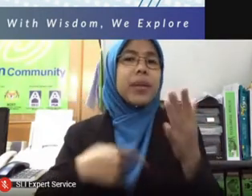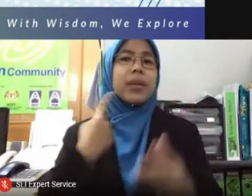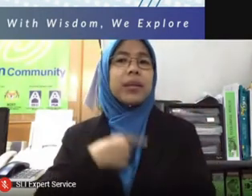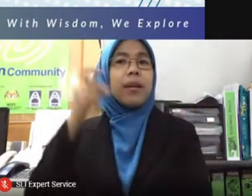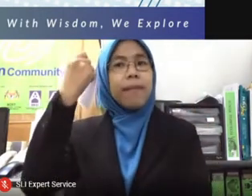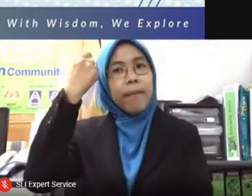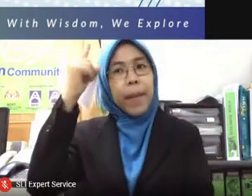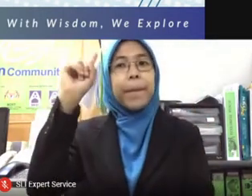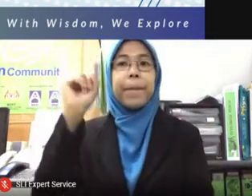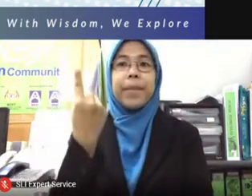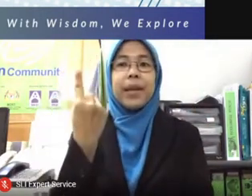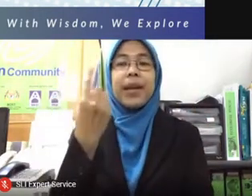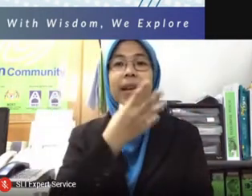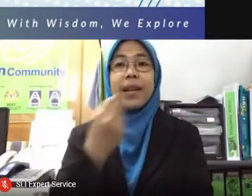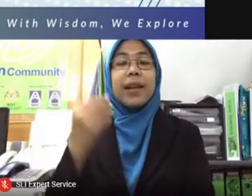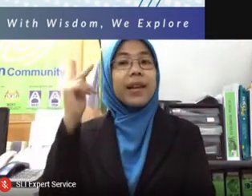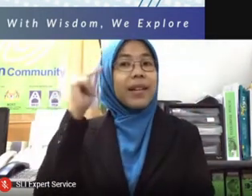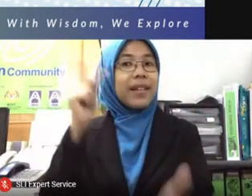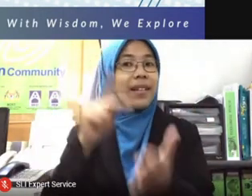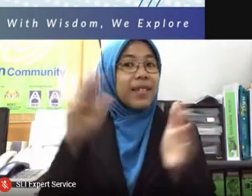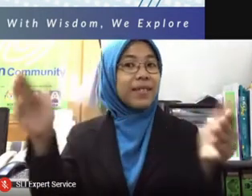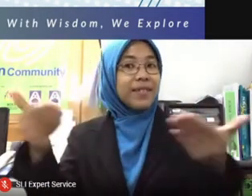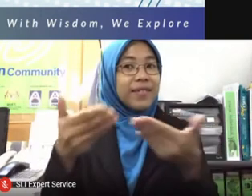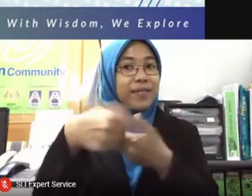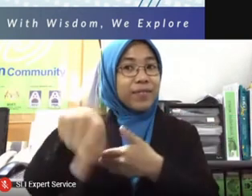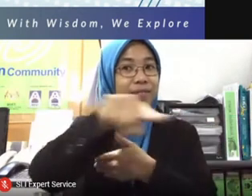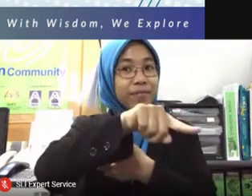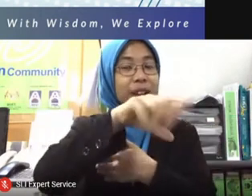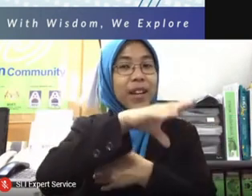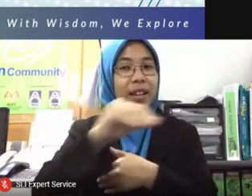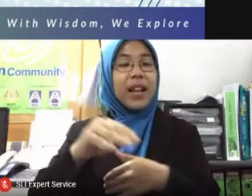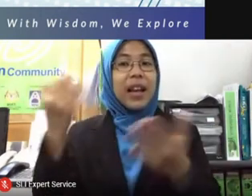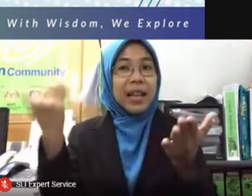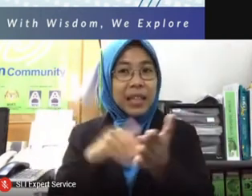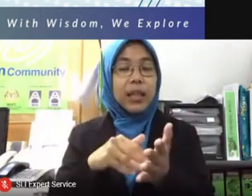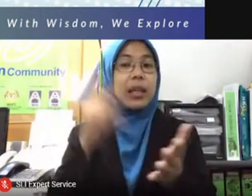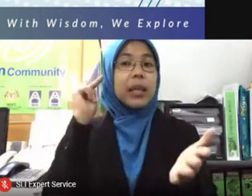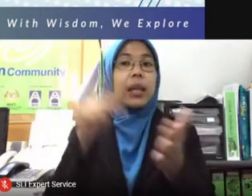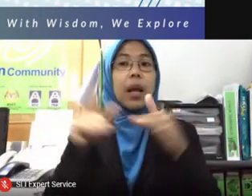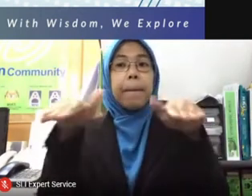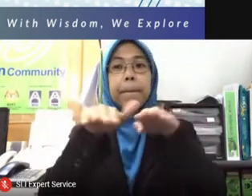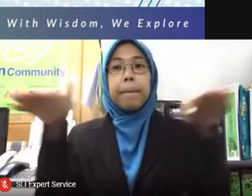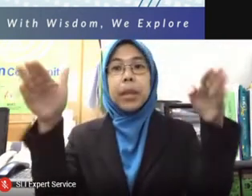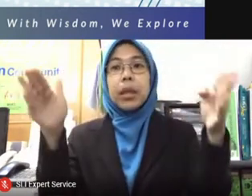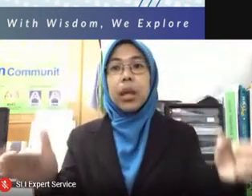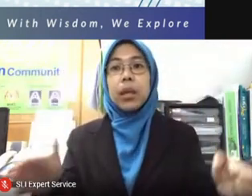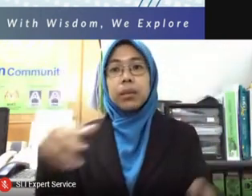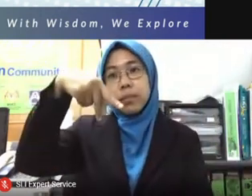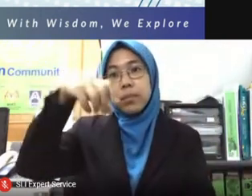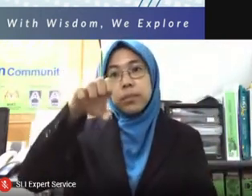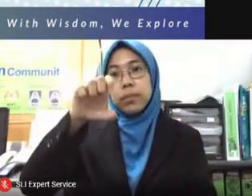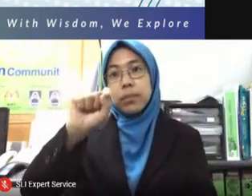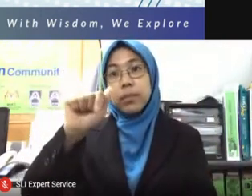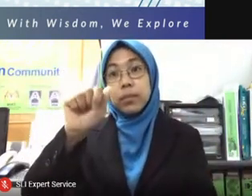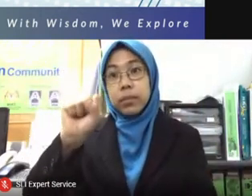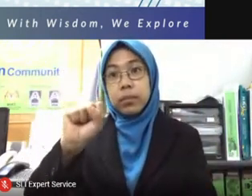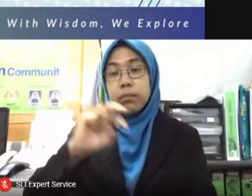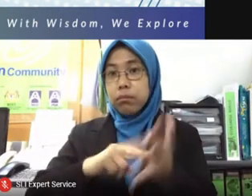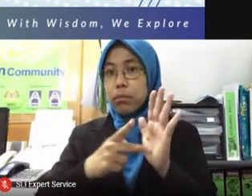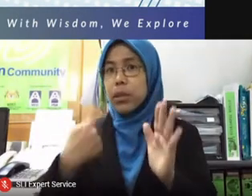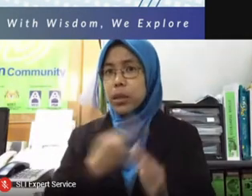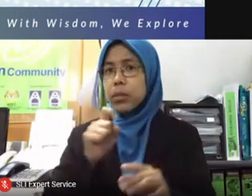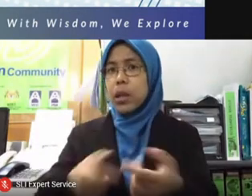Okay, again, kenali audience dan juga paling penting, kena kenali pentas. Bila kata kenali pentas tu, kita kena datang awal supaya